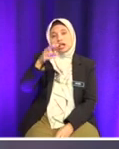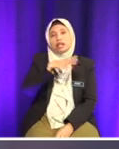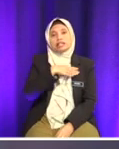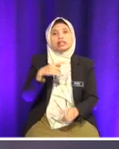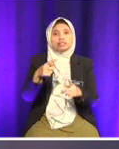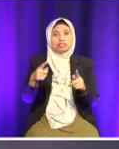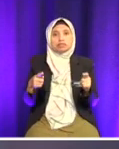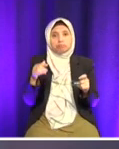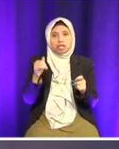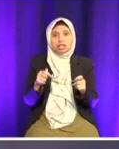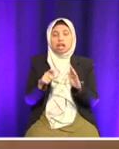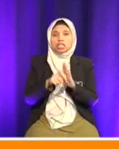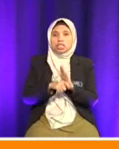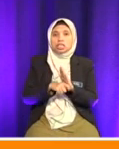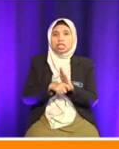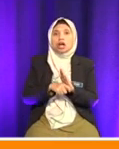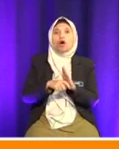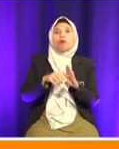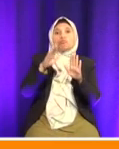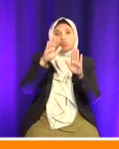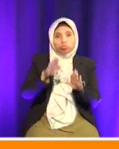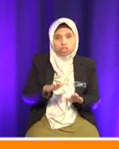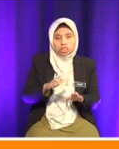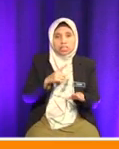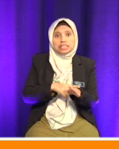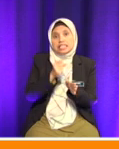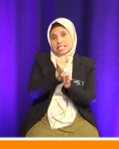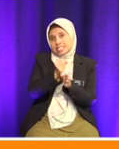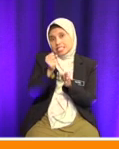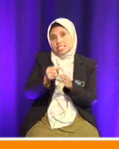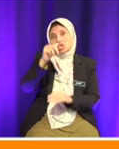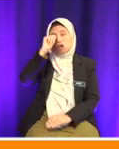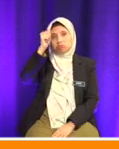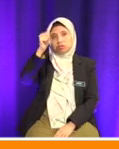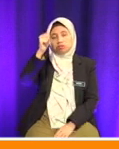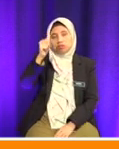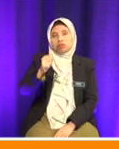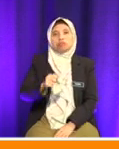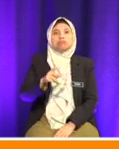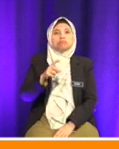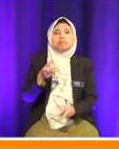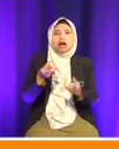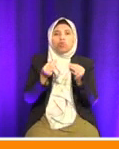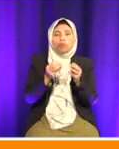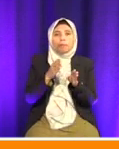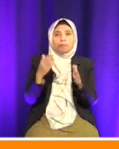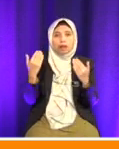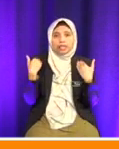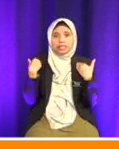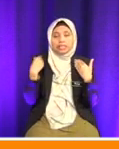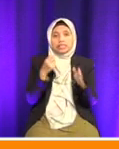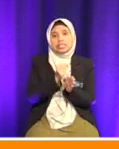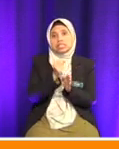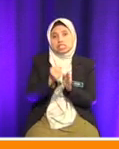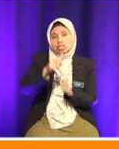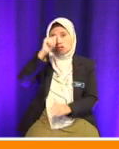yang terpuji di sisi allah subhanahu wa ta'ala nak terpuji berada di sisi Allah Allah Puji kita berada